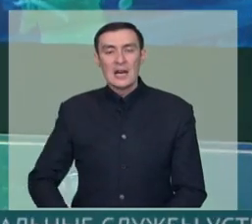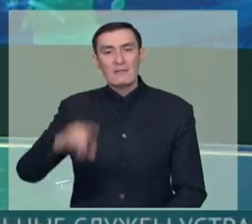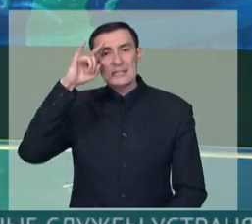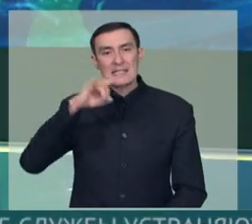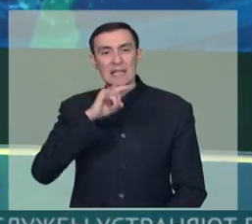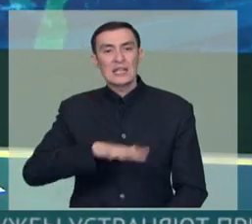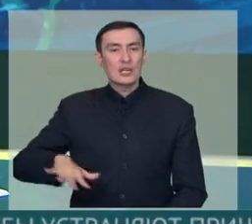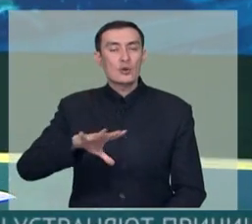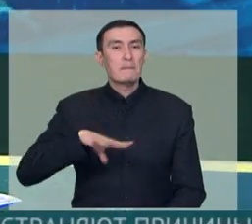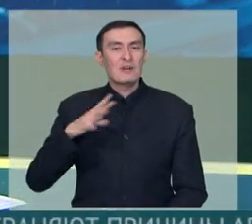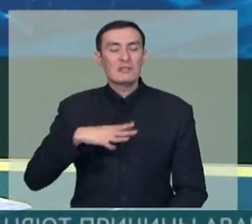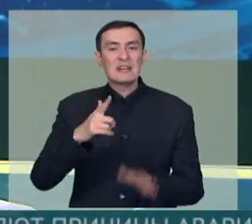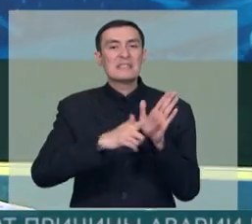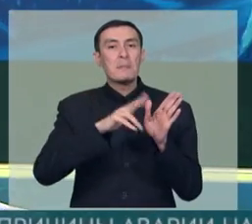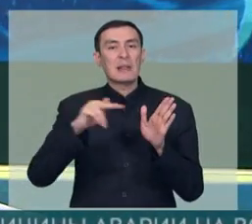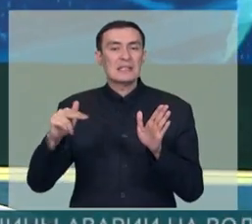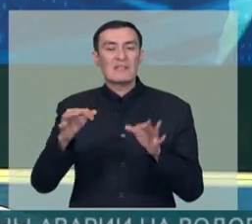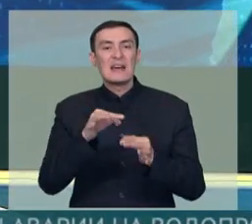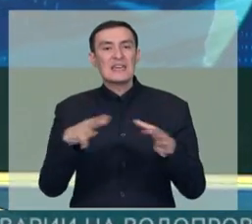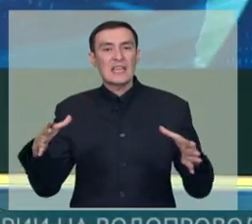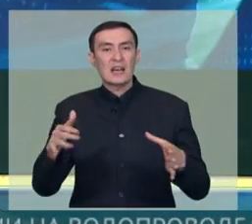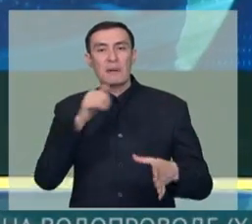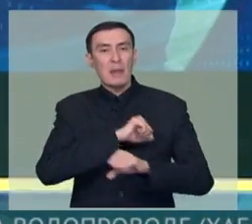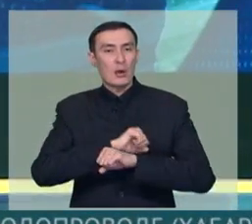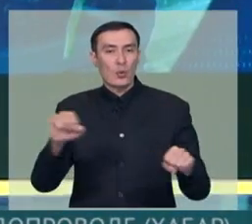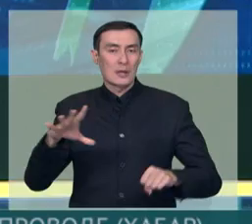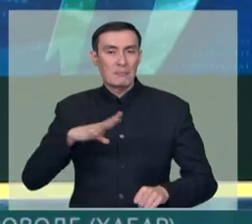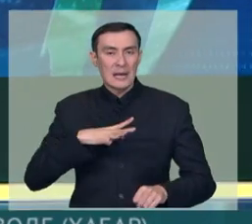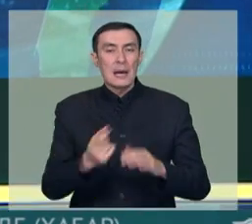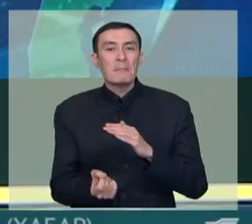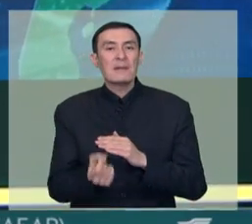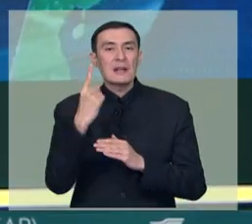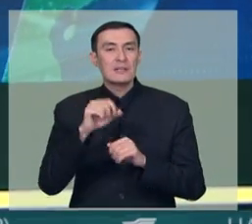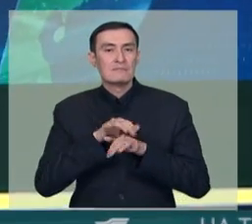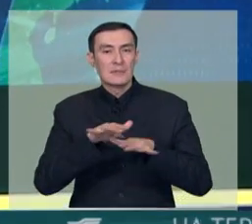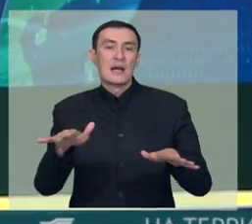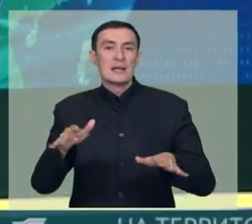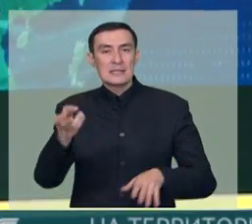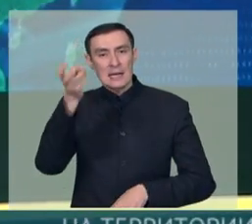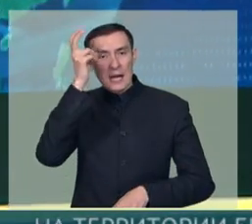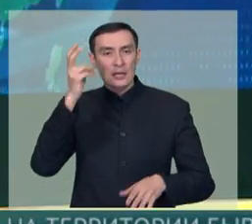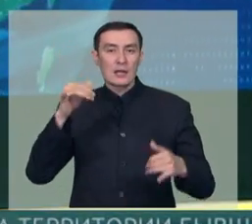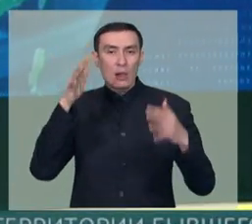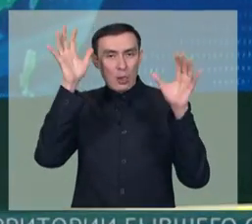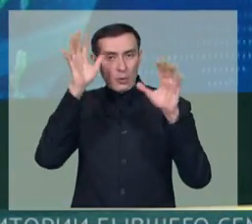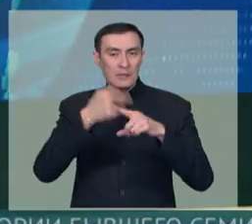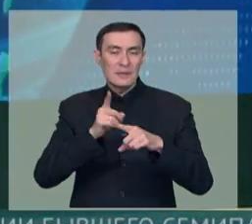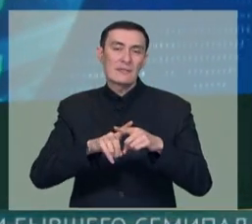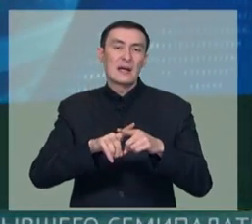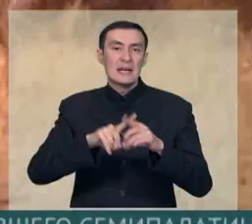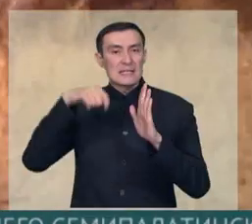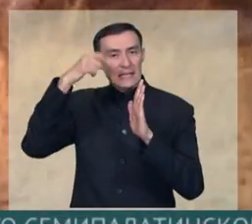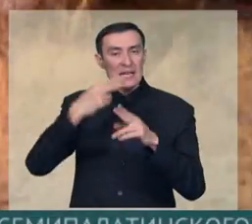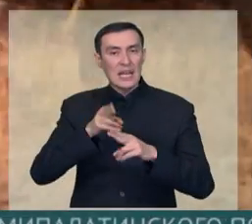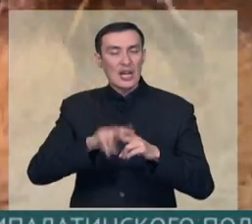В Казахстане на территории бывшего Семипалатинского ядерного полигона появились сайгаки, косули и лоси. Заснять